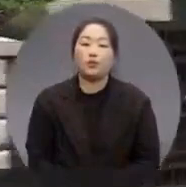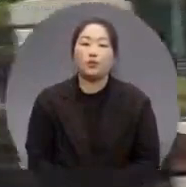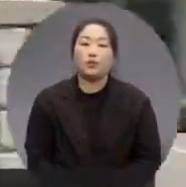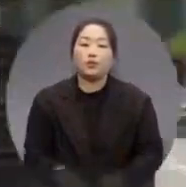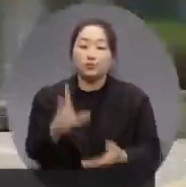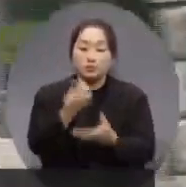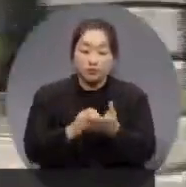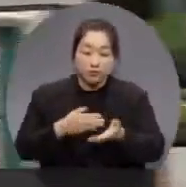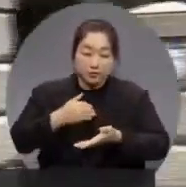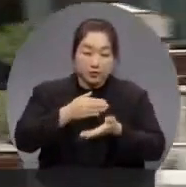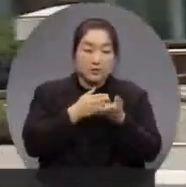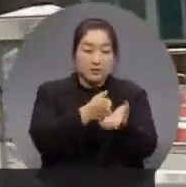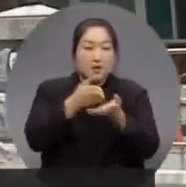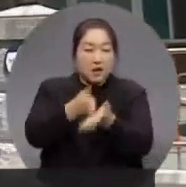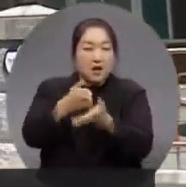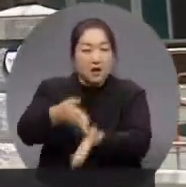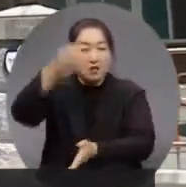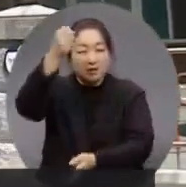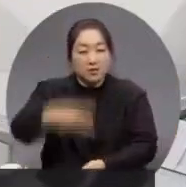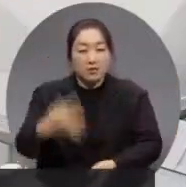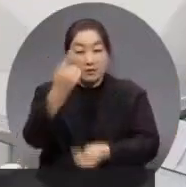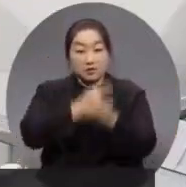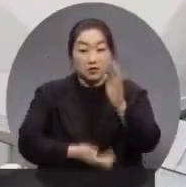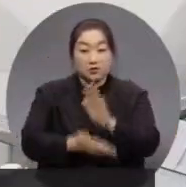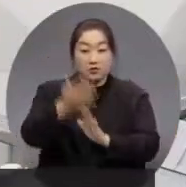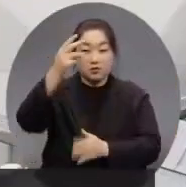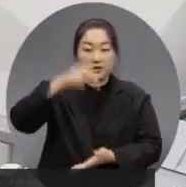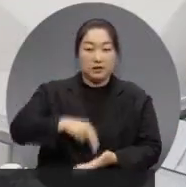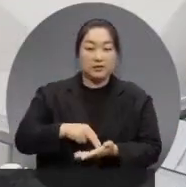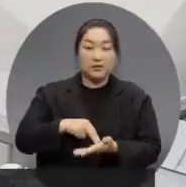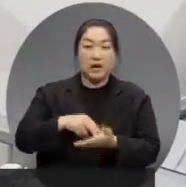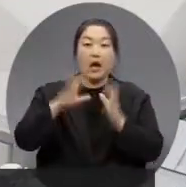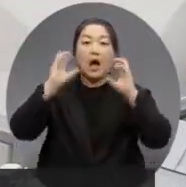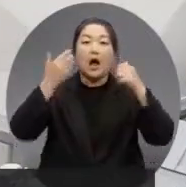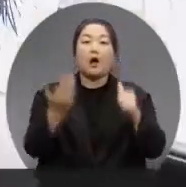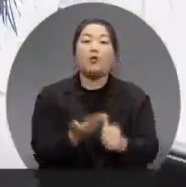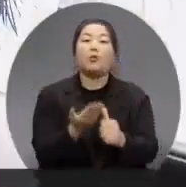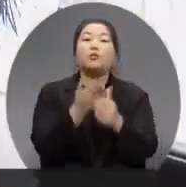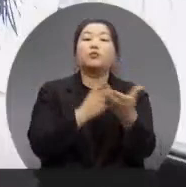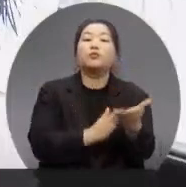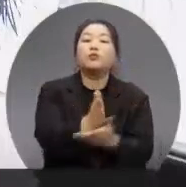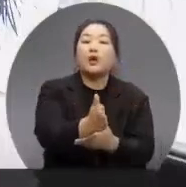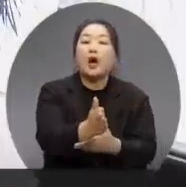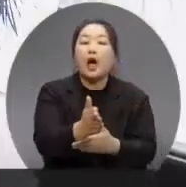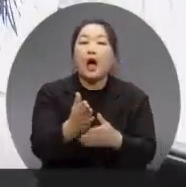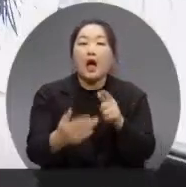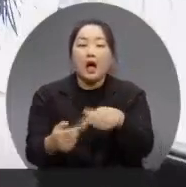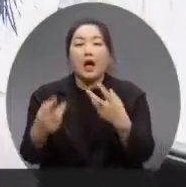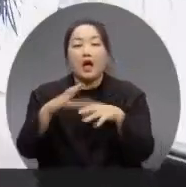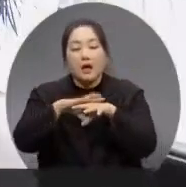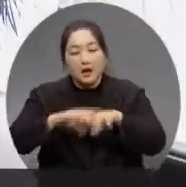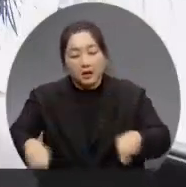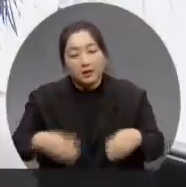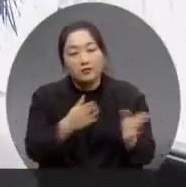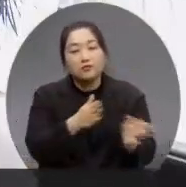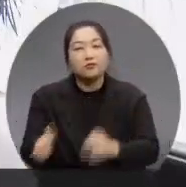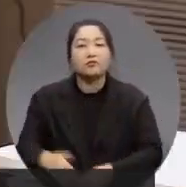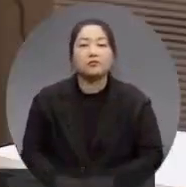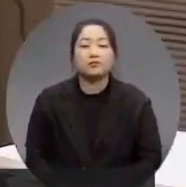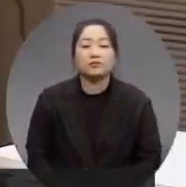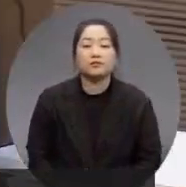문제 제기가 잇따르면서 청주시도 다음 달 아동보육과를 통해 놀이동산 대책을 마련하기로 했습니다.